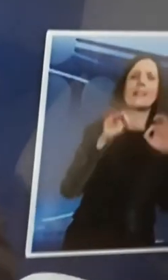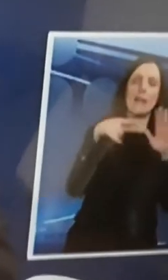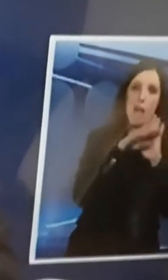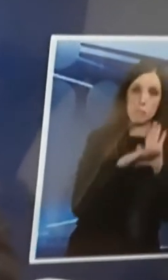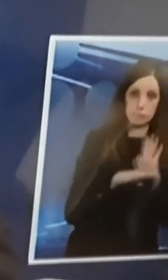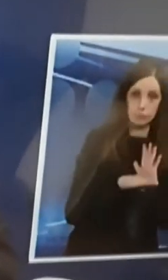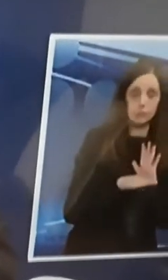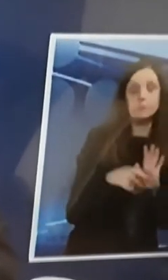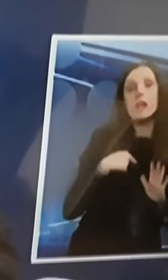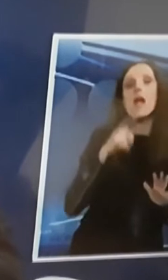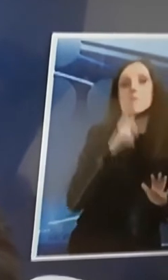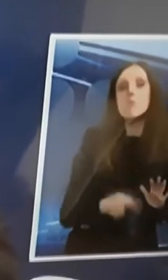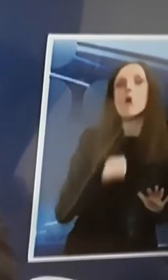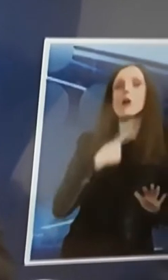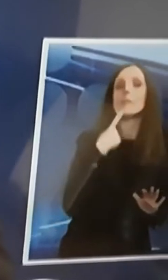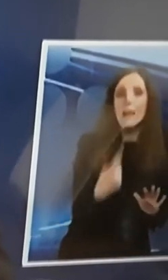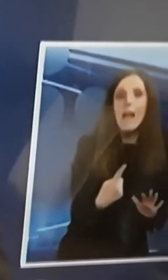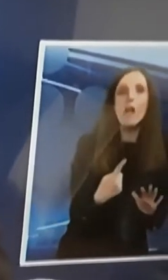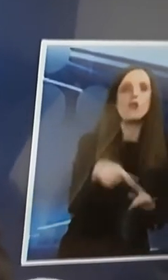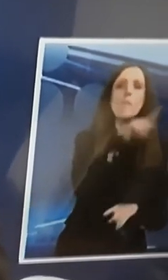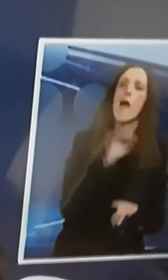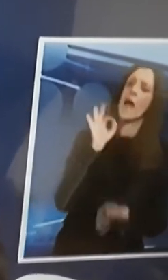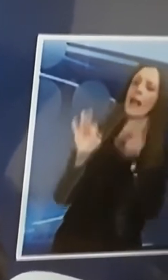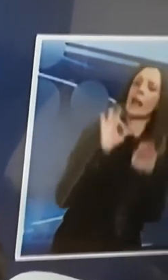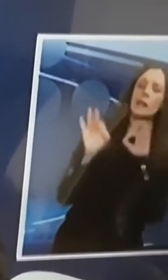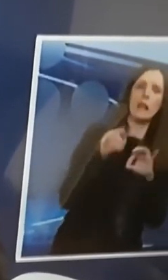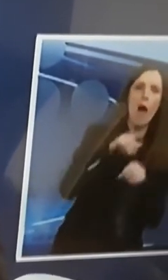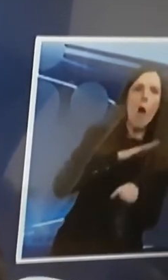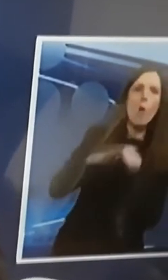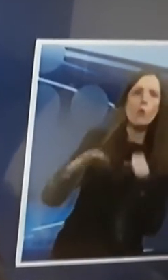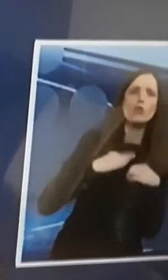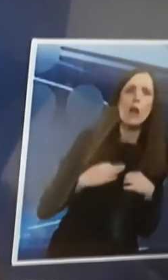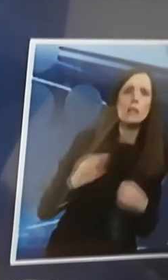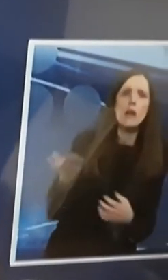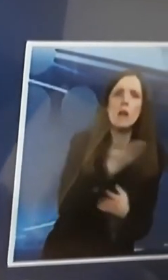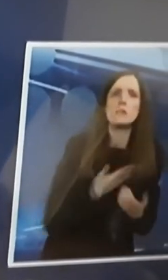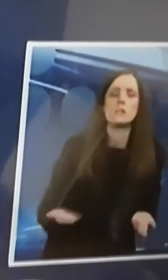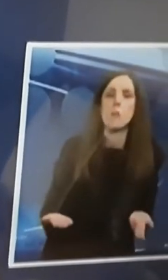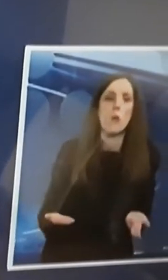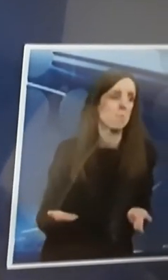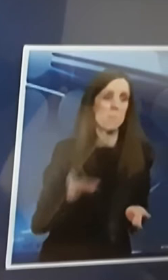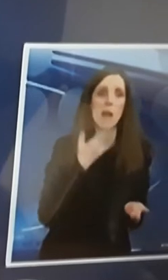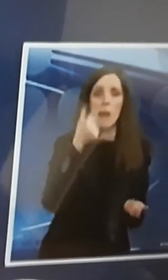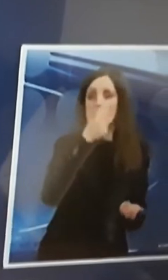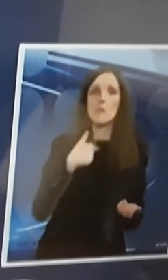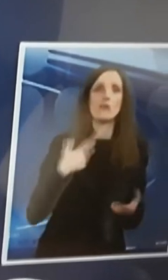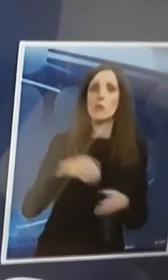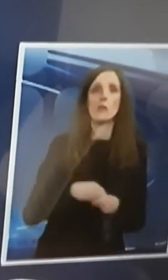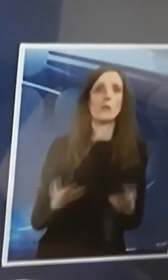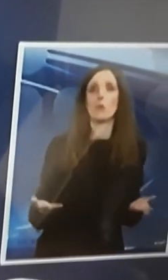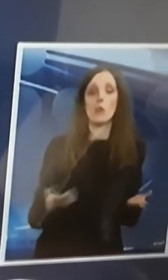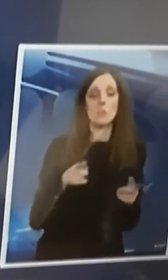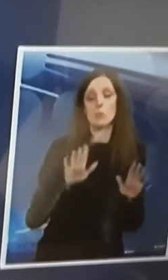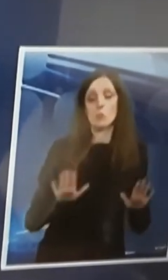Kažem da je to napad na zdravstvenu bezbednost i nemam ništa tu da dodam. To je jednostavno tako.